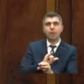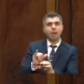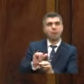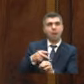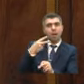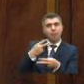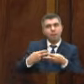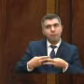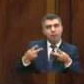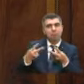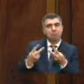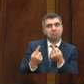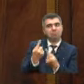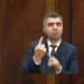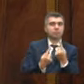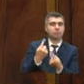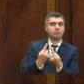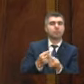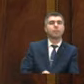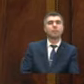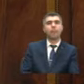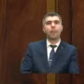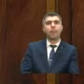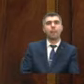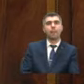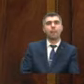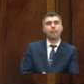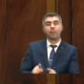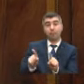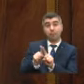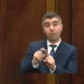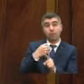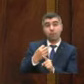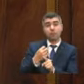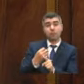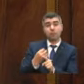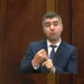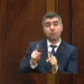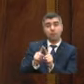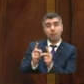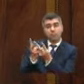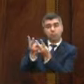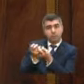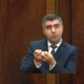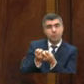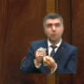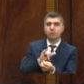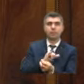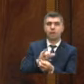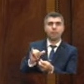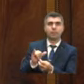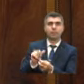أفكار ولا آراء اللي كنظنوا بأنها غادي نستملهم بها وهم لا يمكن أن يستمالوا